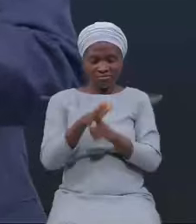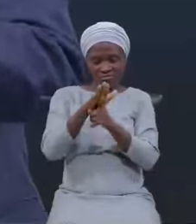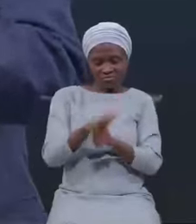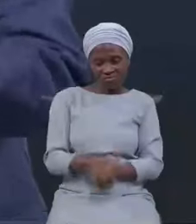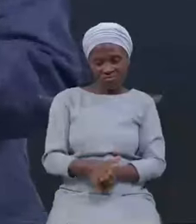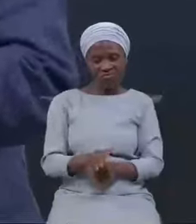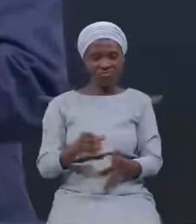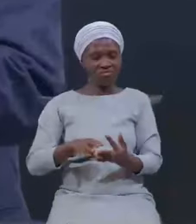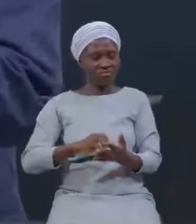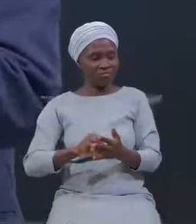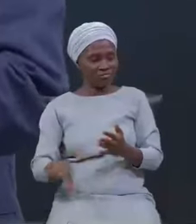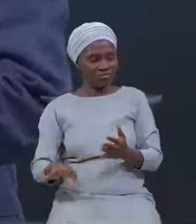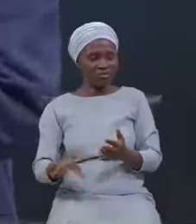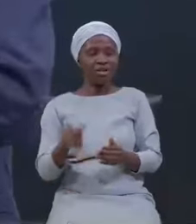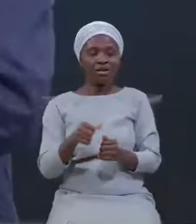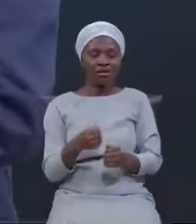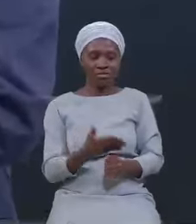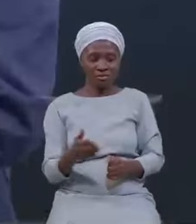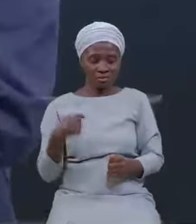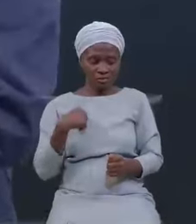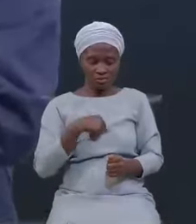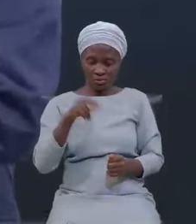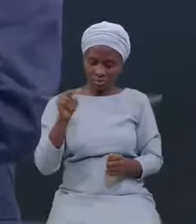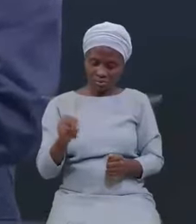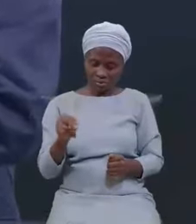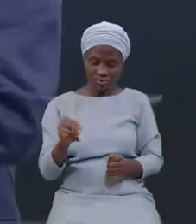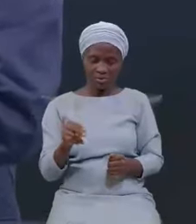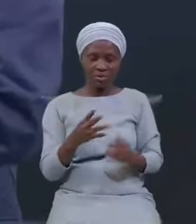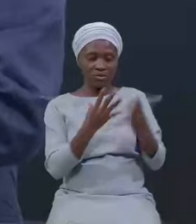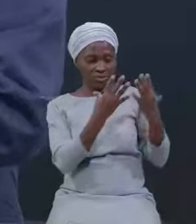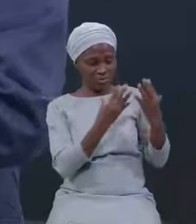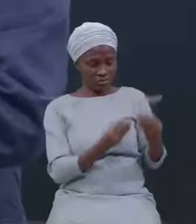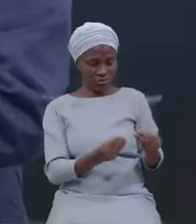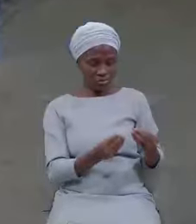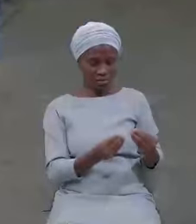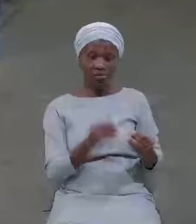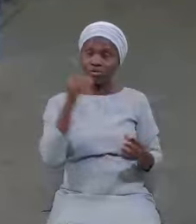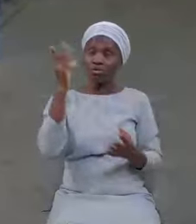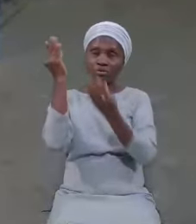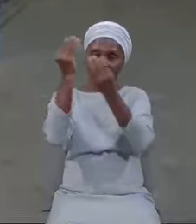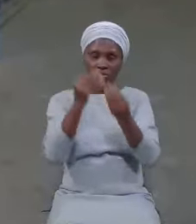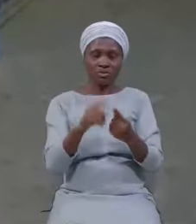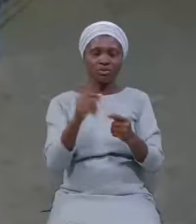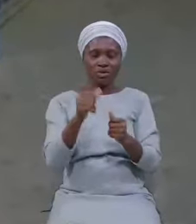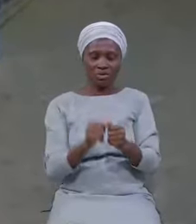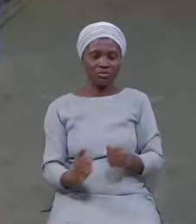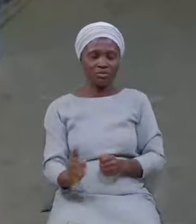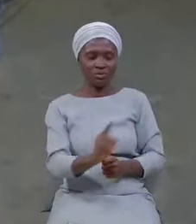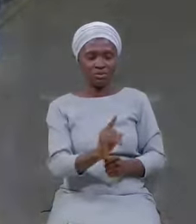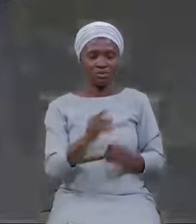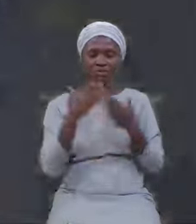Tout ce dont nous avons besoin comme solution accorde à chacun de nous. Nous te remercions pour